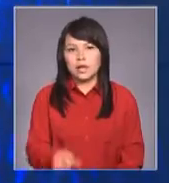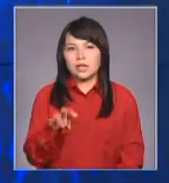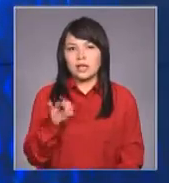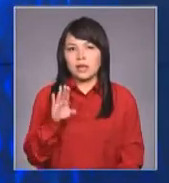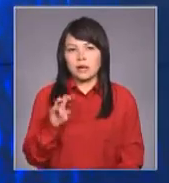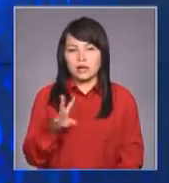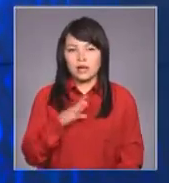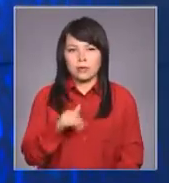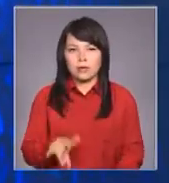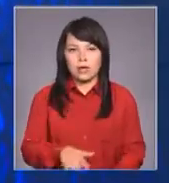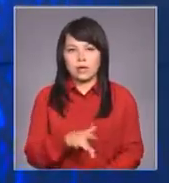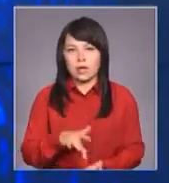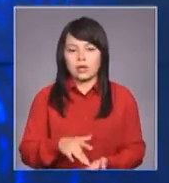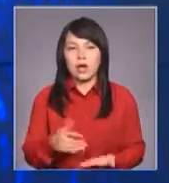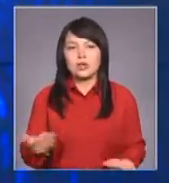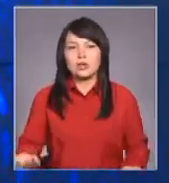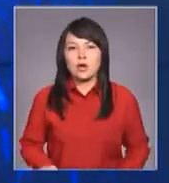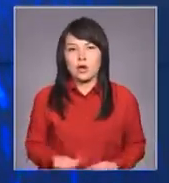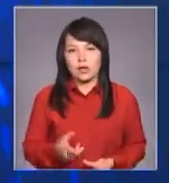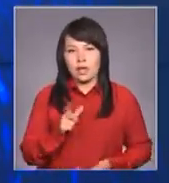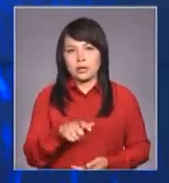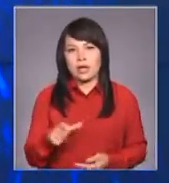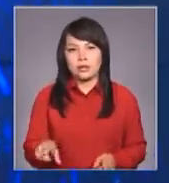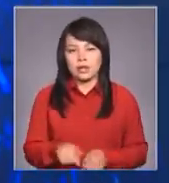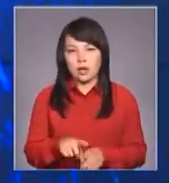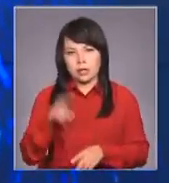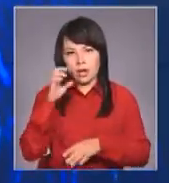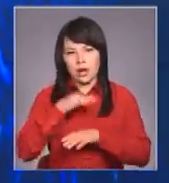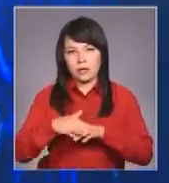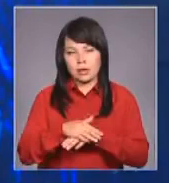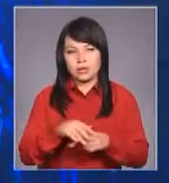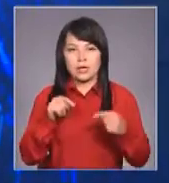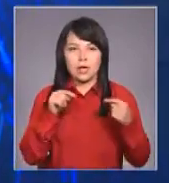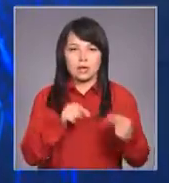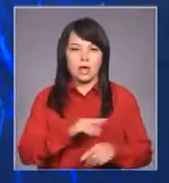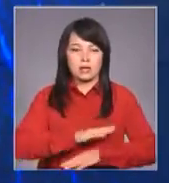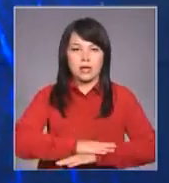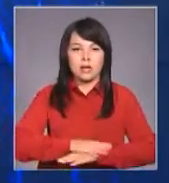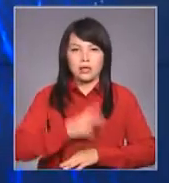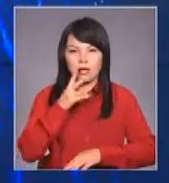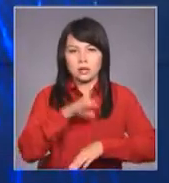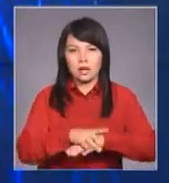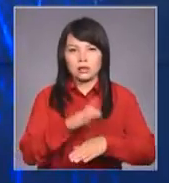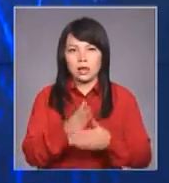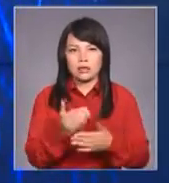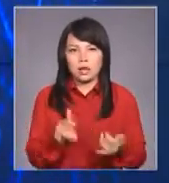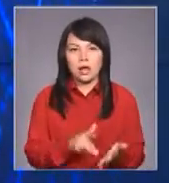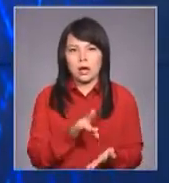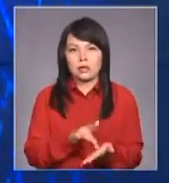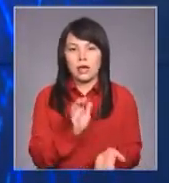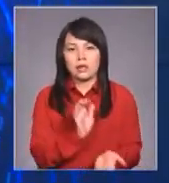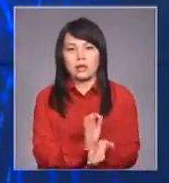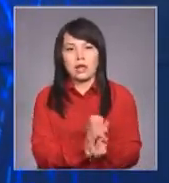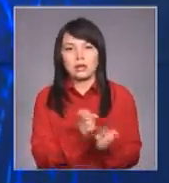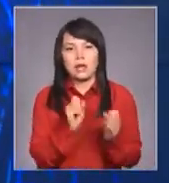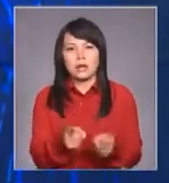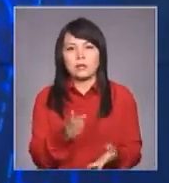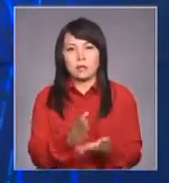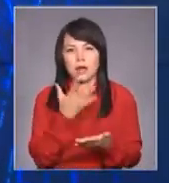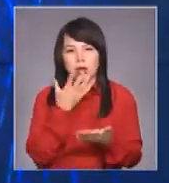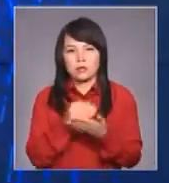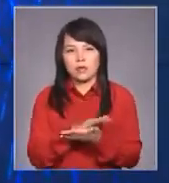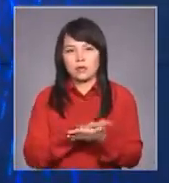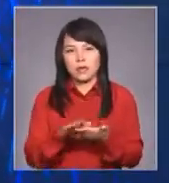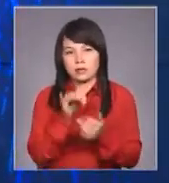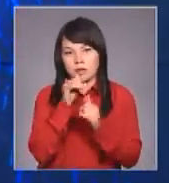Ливан астанасының тұрғындары үкіметтің әрекетсіздігіне наразы. Ел билігі қаланы басып кеткен қоқысты шығара алмай, шарасыз күй